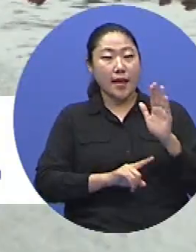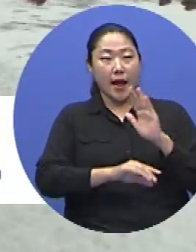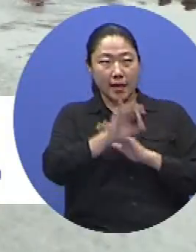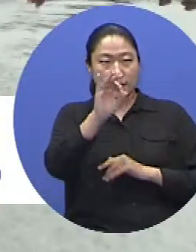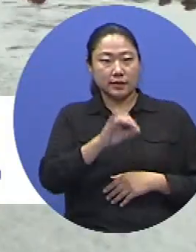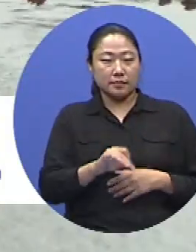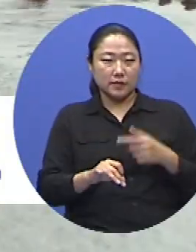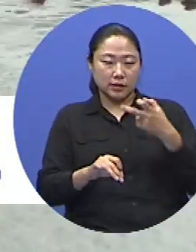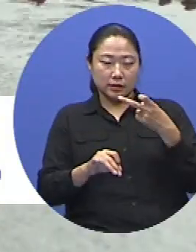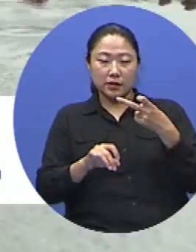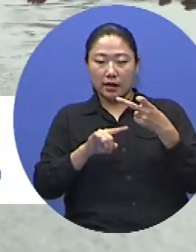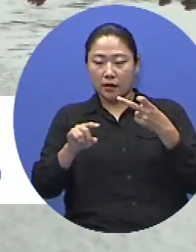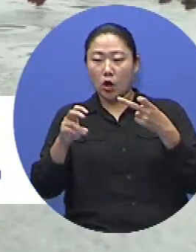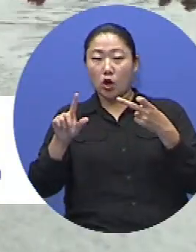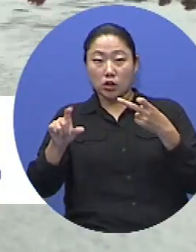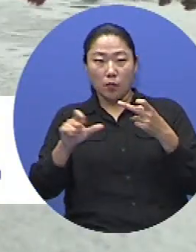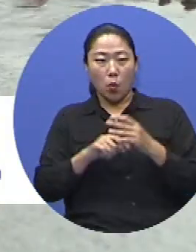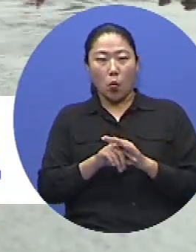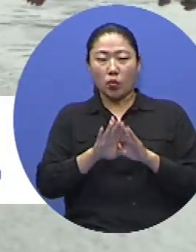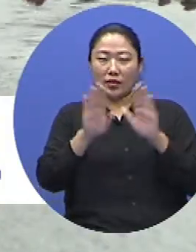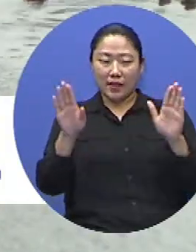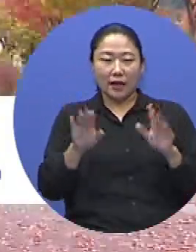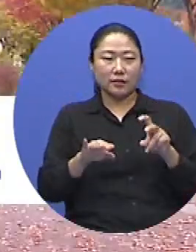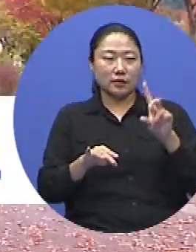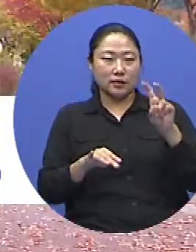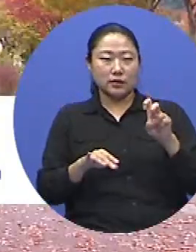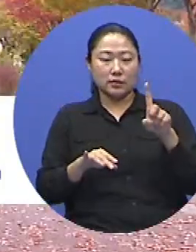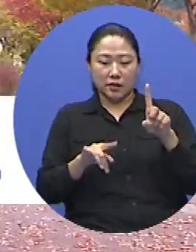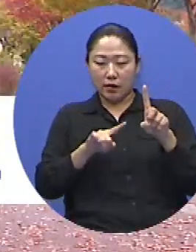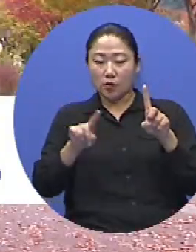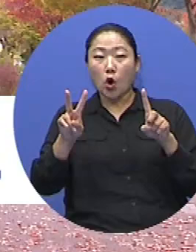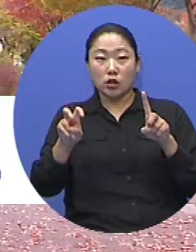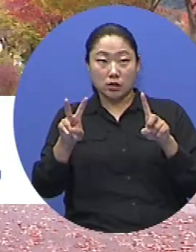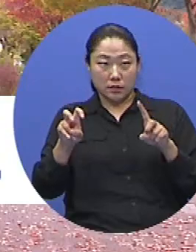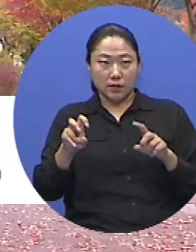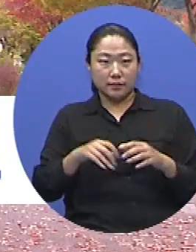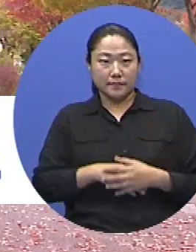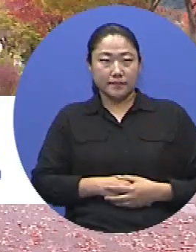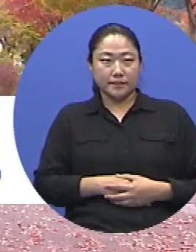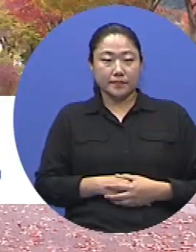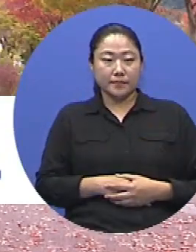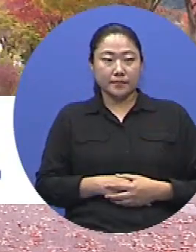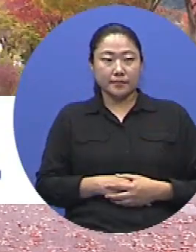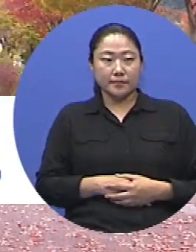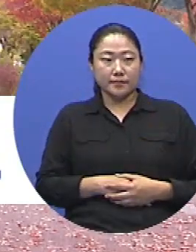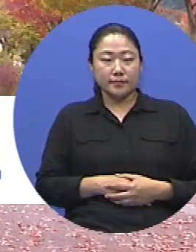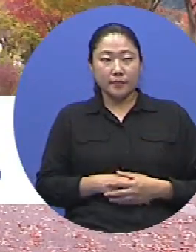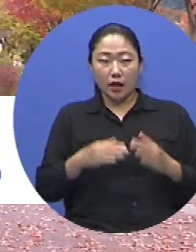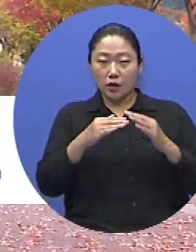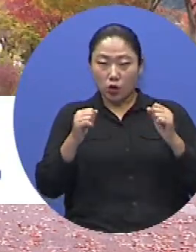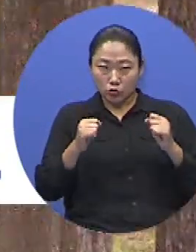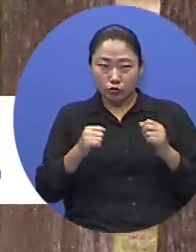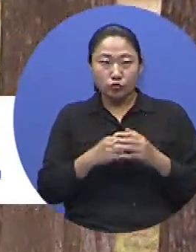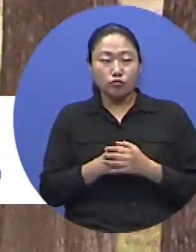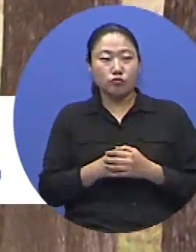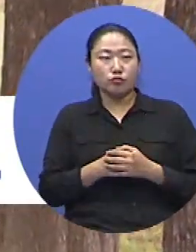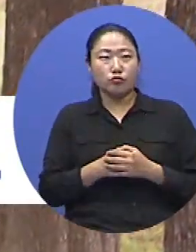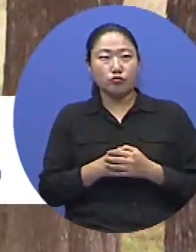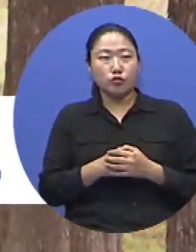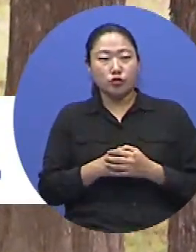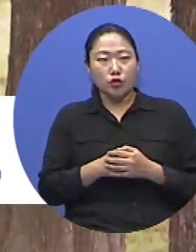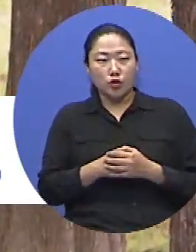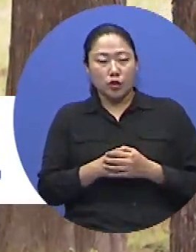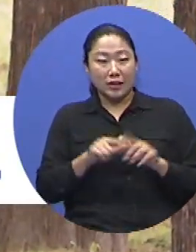기온은 12에서 15도 낮 최고 기온은 21에서 22도를 기록하겠습니다 전주 기상지청은 오는